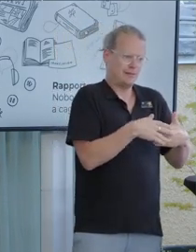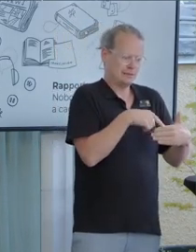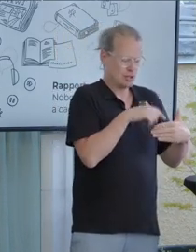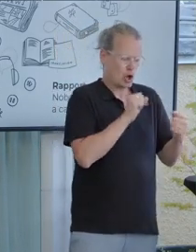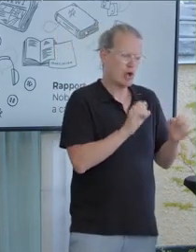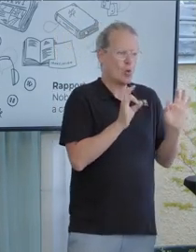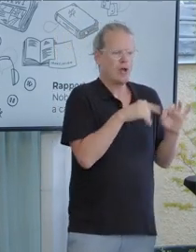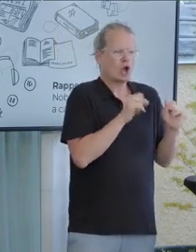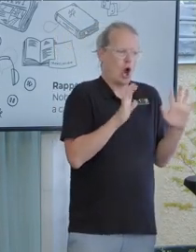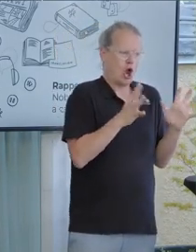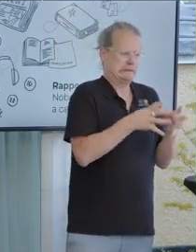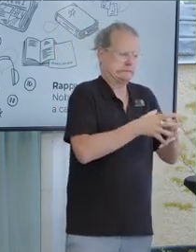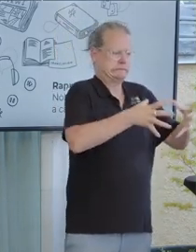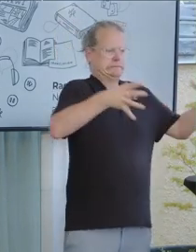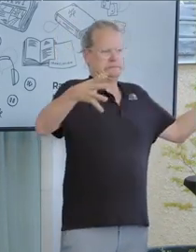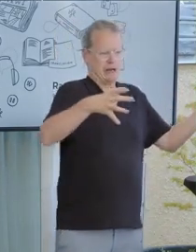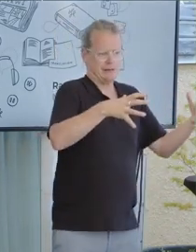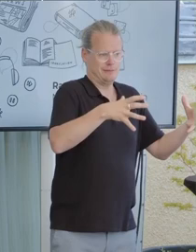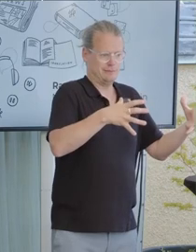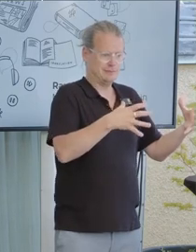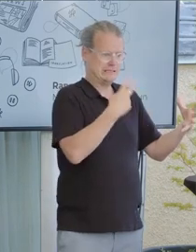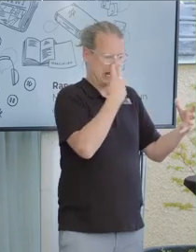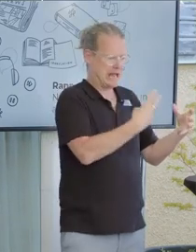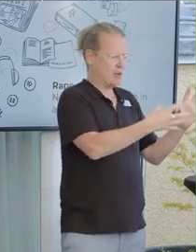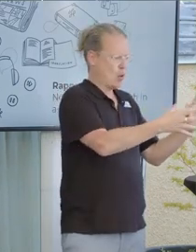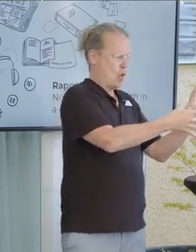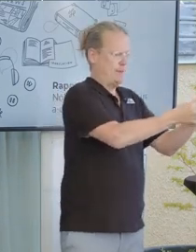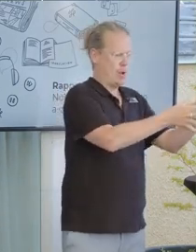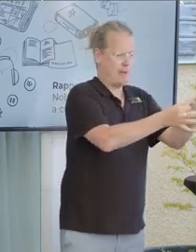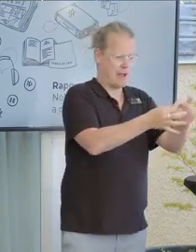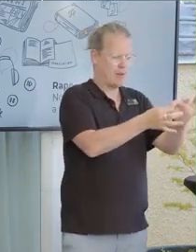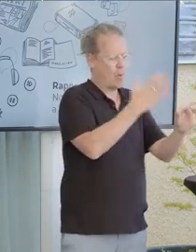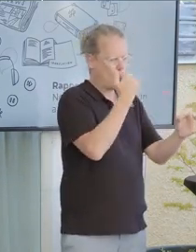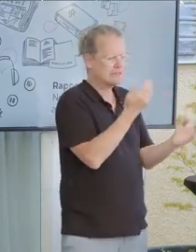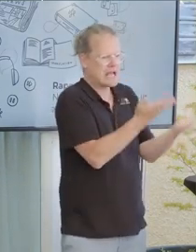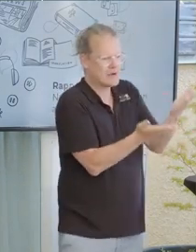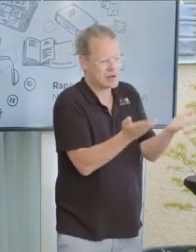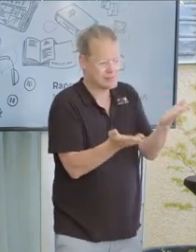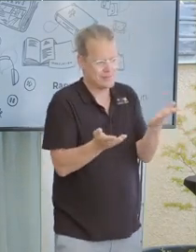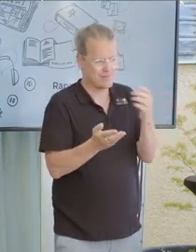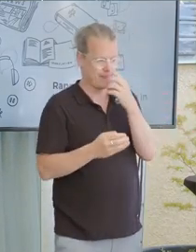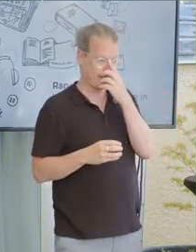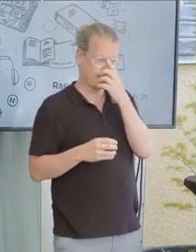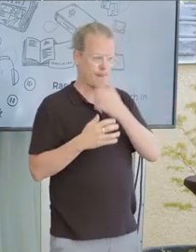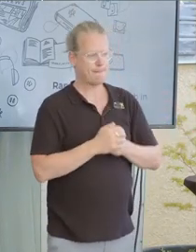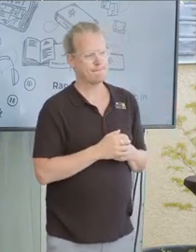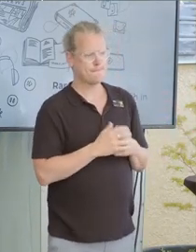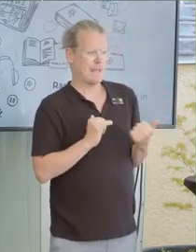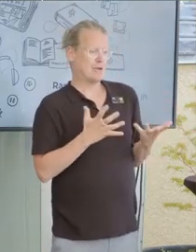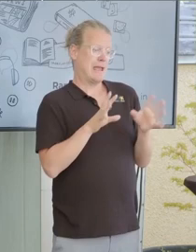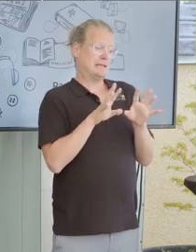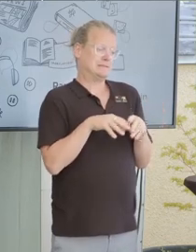se korrelationer, dra slutsatser, se samband och så vidare. Ja, och då är det inte bara digitaliserat material, utan det finns väl även annat. Jag